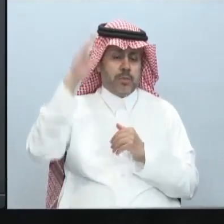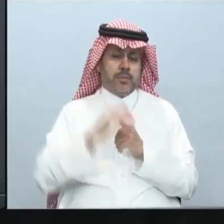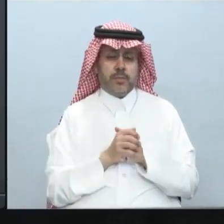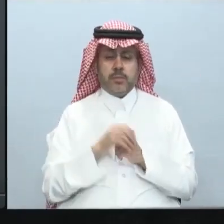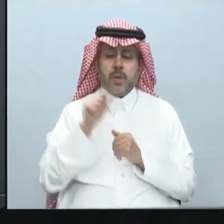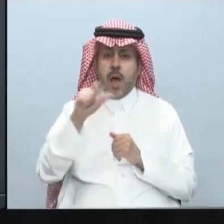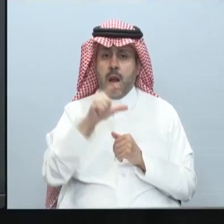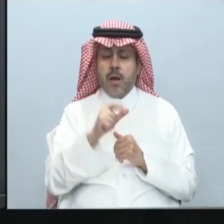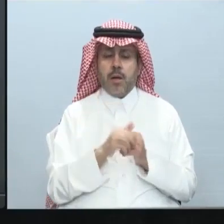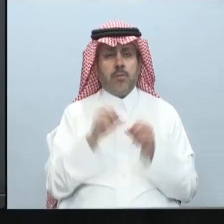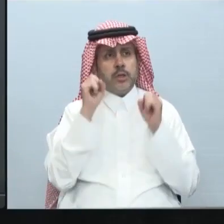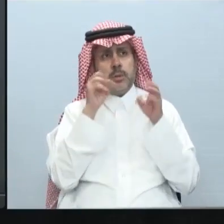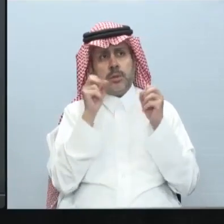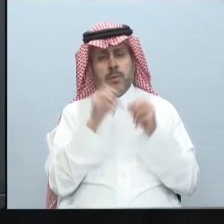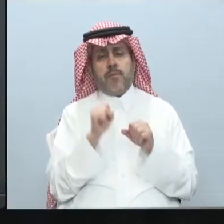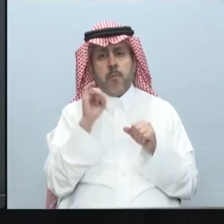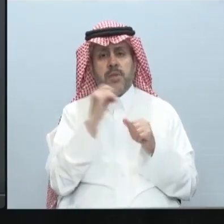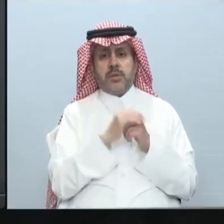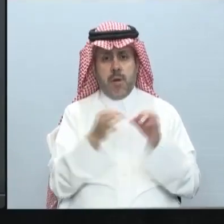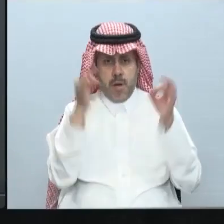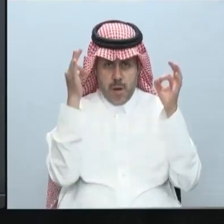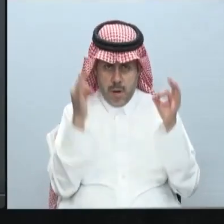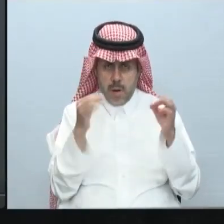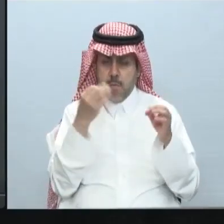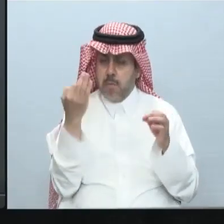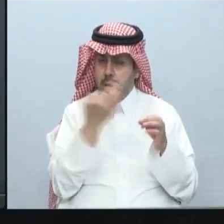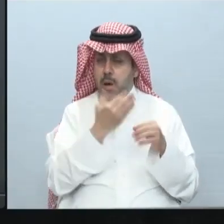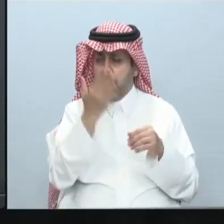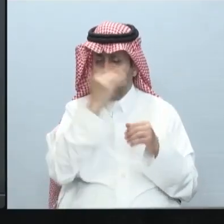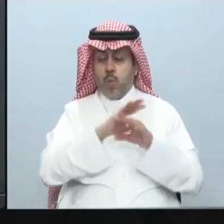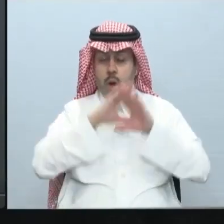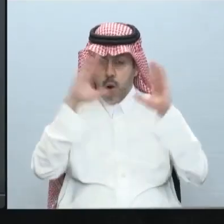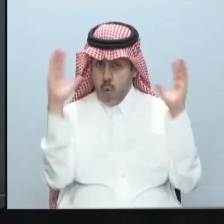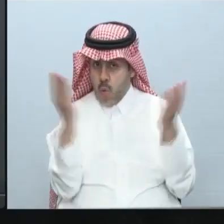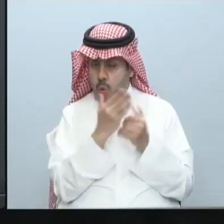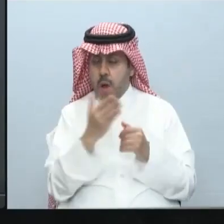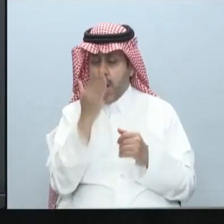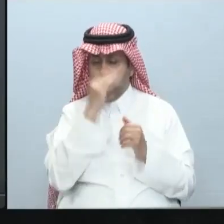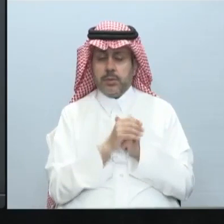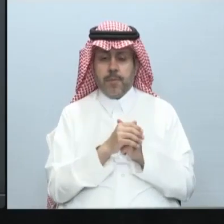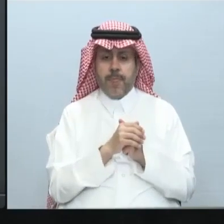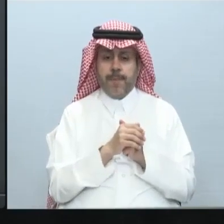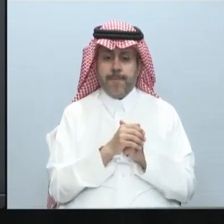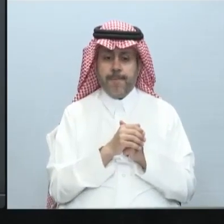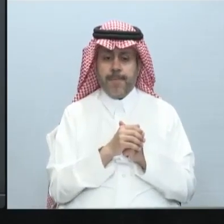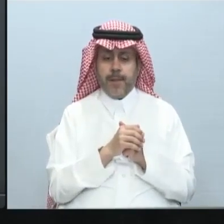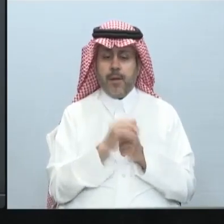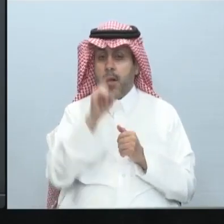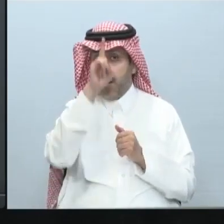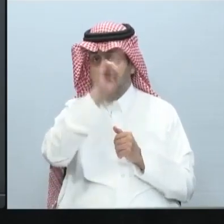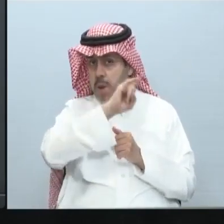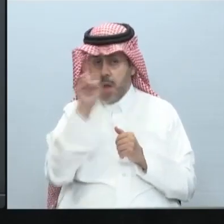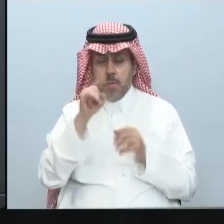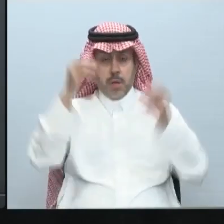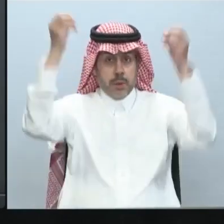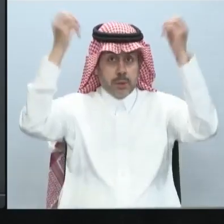الثناء والمجد احق ما قال العبد وكلنا لك عبد اللهم لا مانع لما اعطيت ولا معطي لما منعت